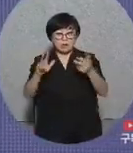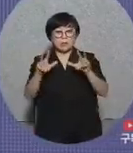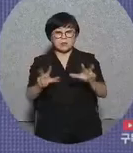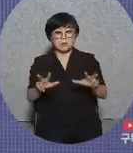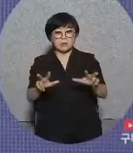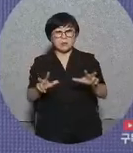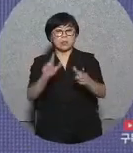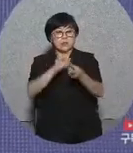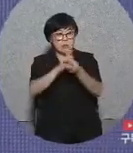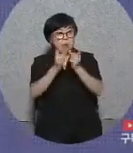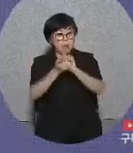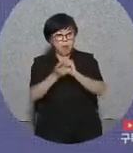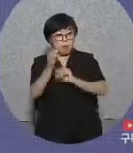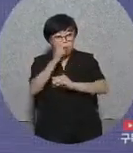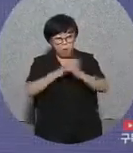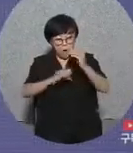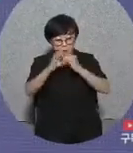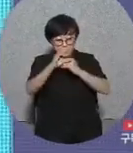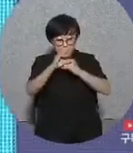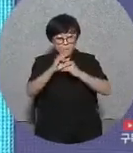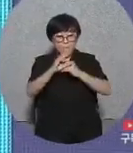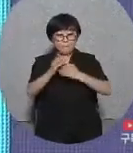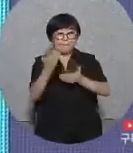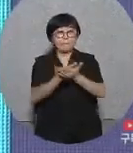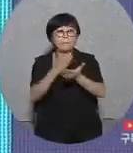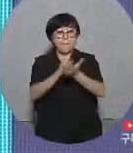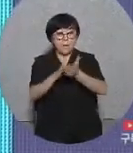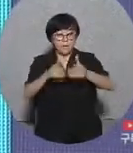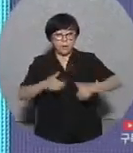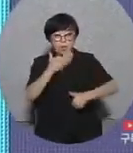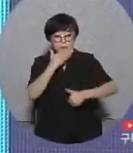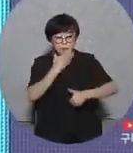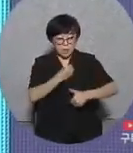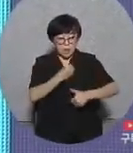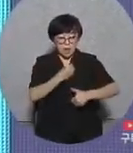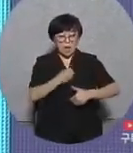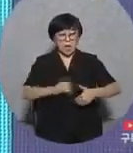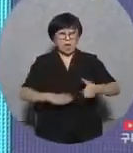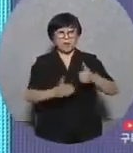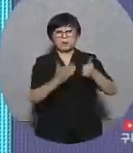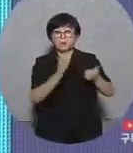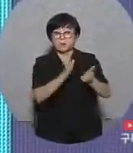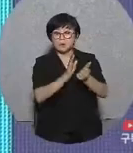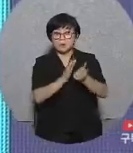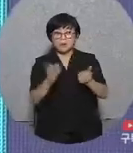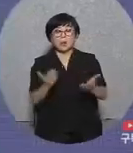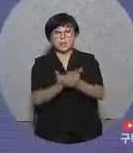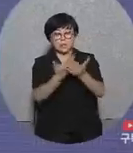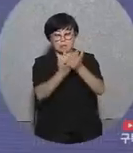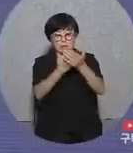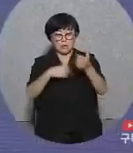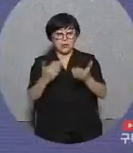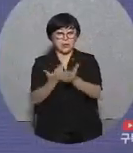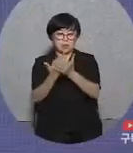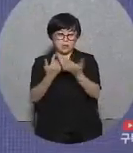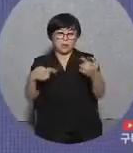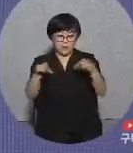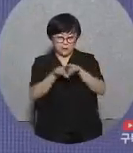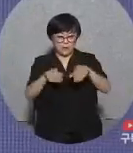지금은 서로 보완하는 관계입니다 복지가 성장을 성장이 복지를 견인 합니다